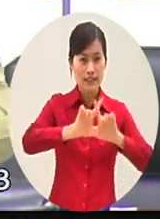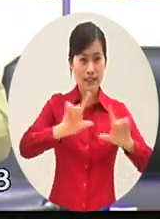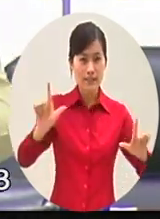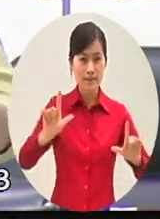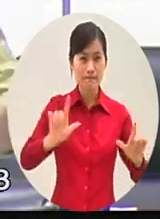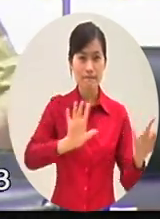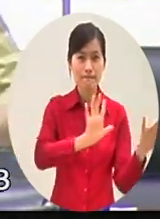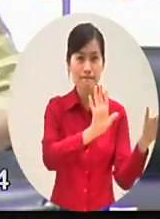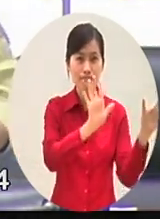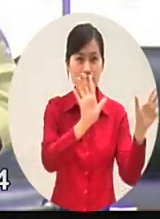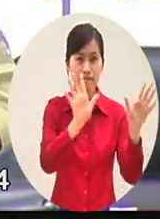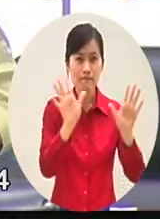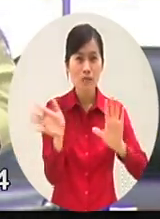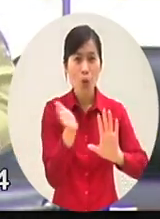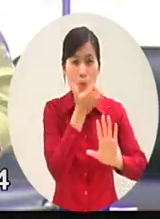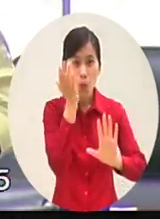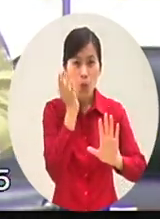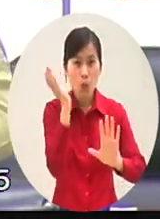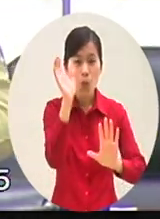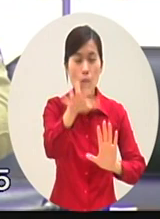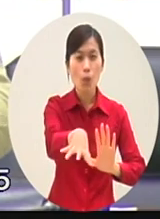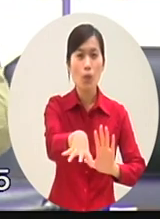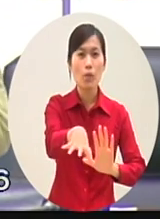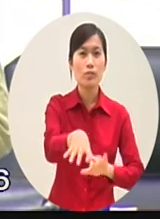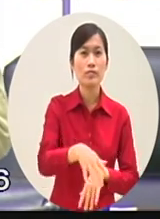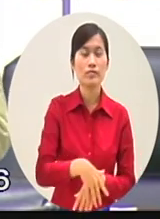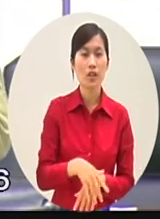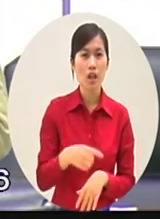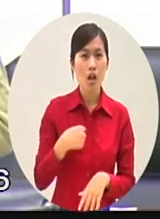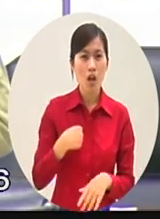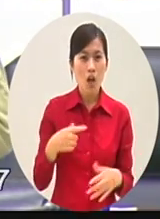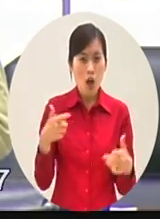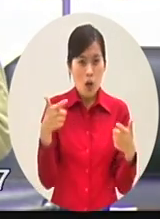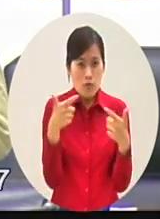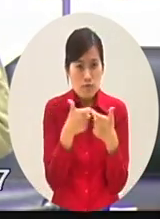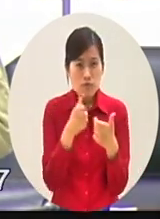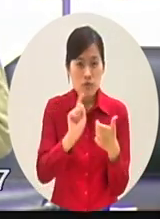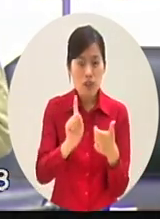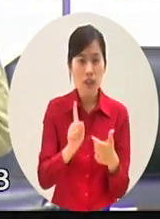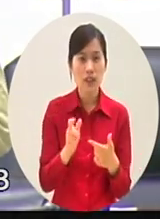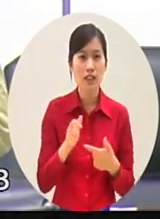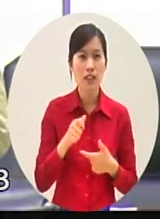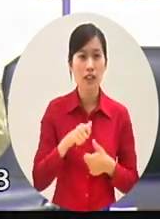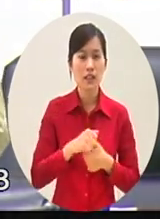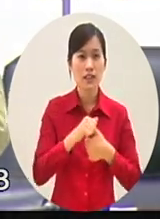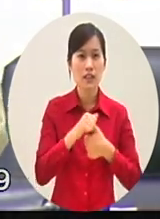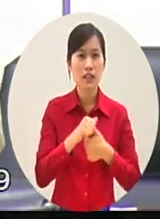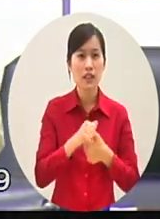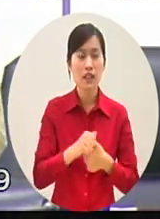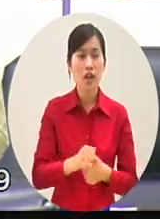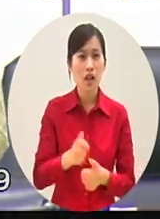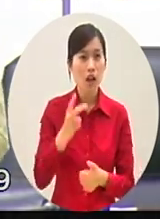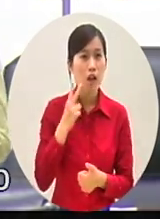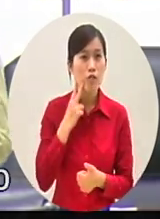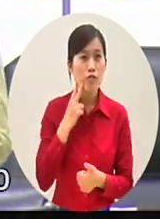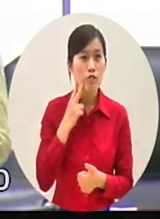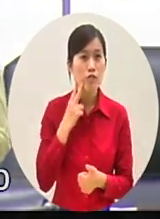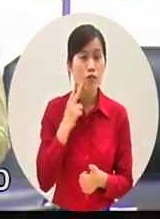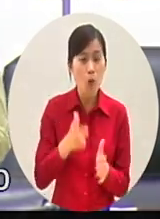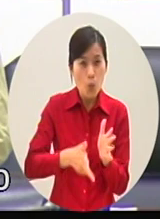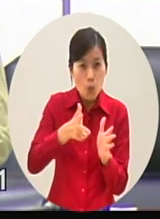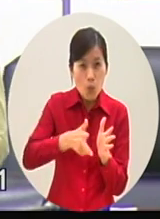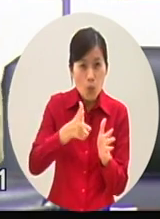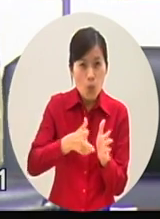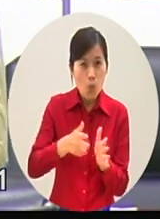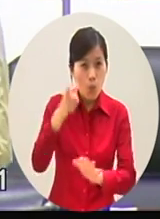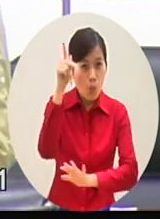了整个很大的范围地区哈，位于咱的铁路宿舍开始，哈，就是咱的火车头开始。那